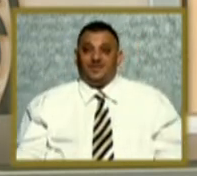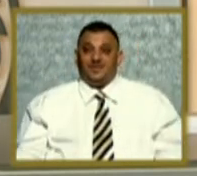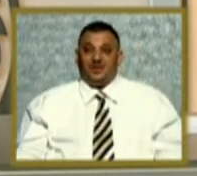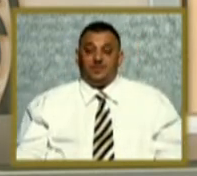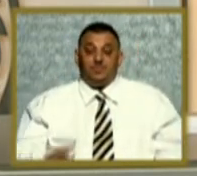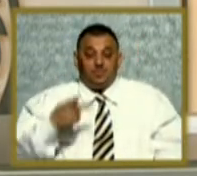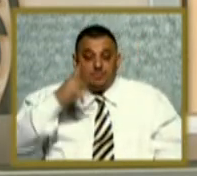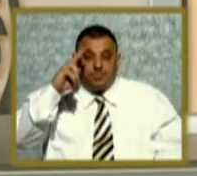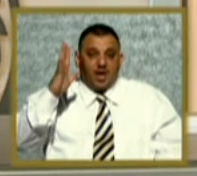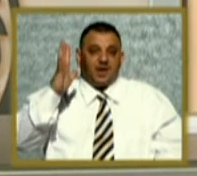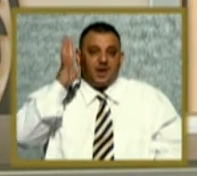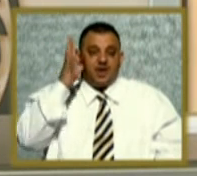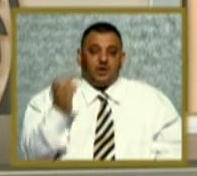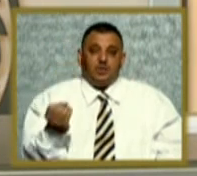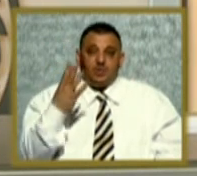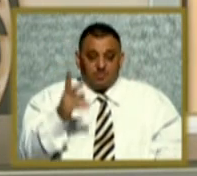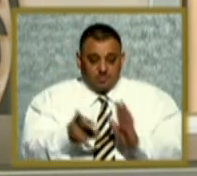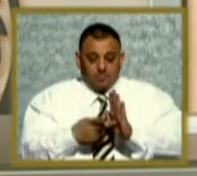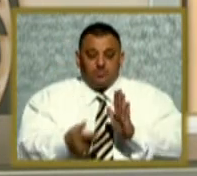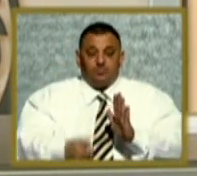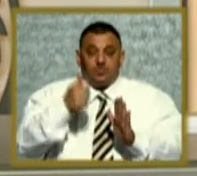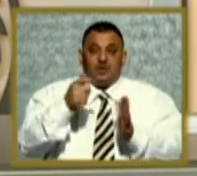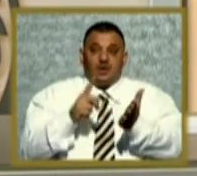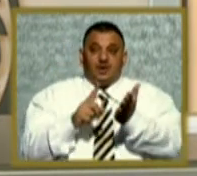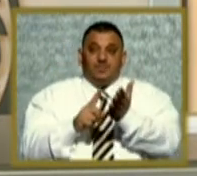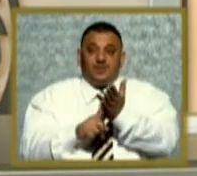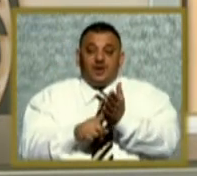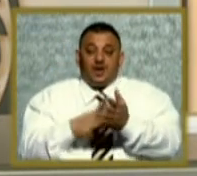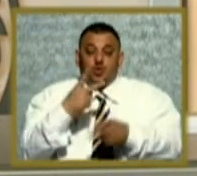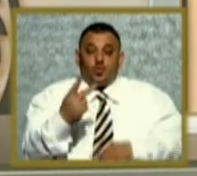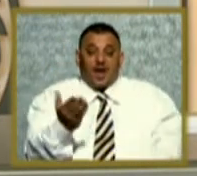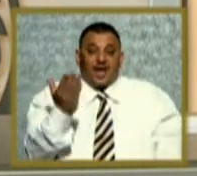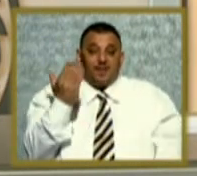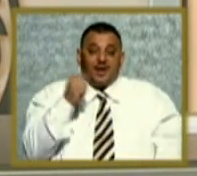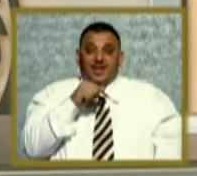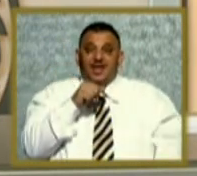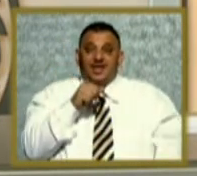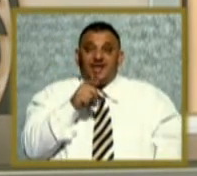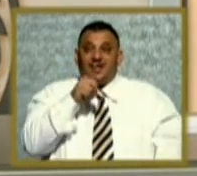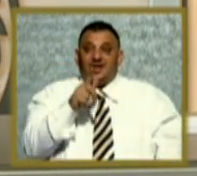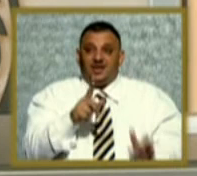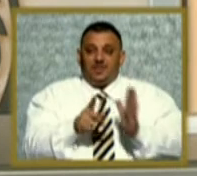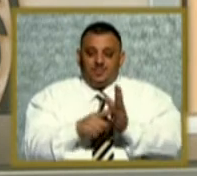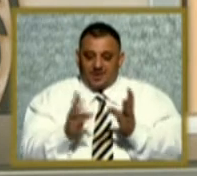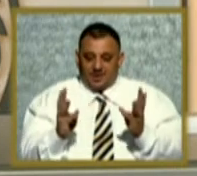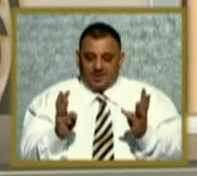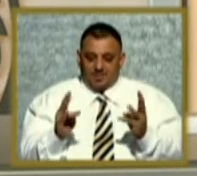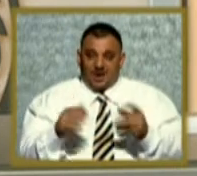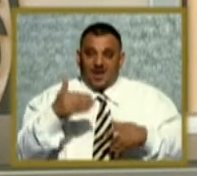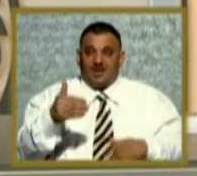أو فاتته مثلا ركعتي الفجر اللي هي السنة القبلية، ممكن يصلي ثم يذكر الله بعد